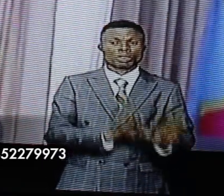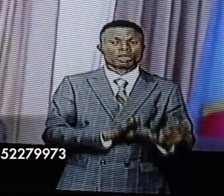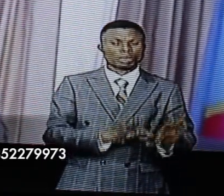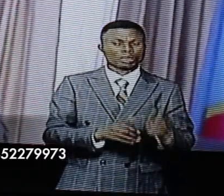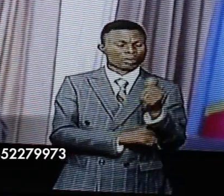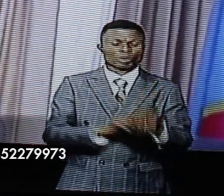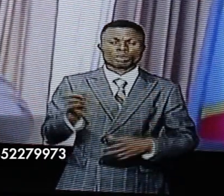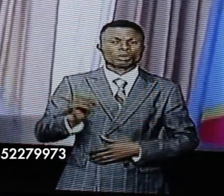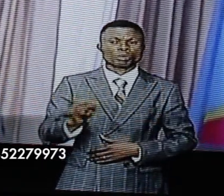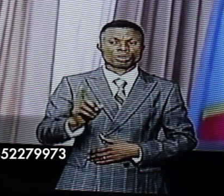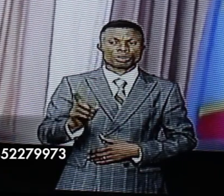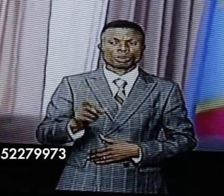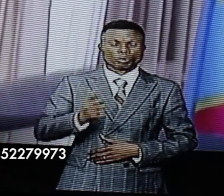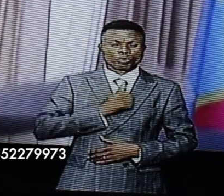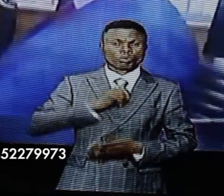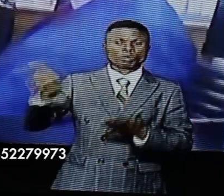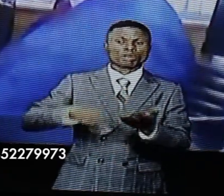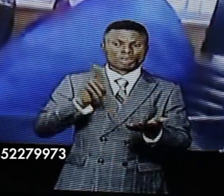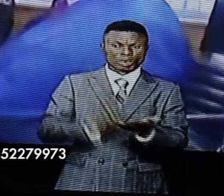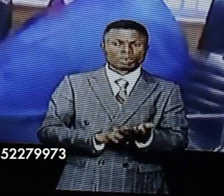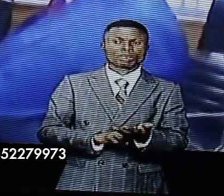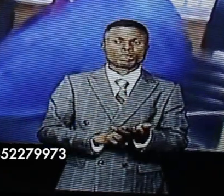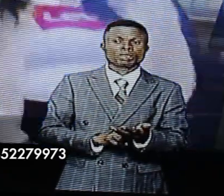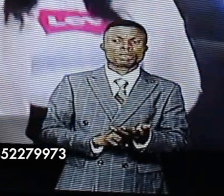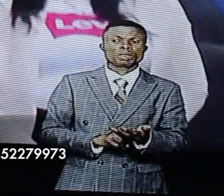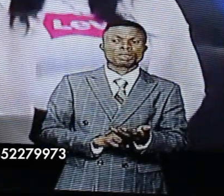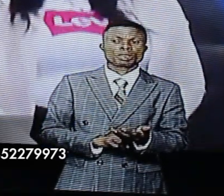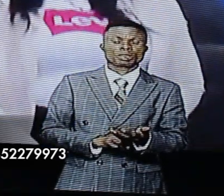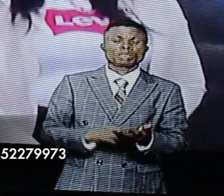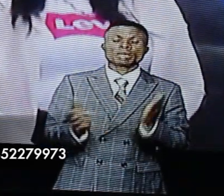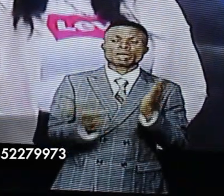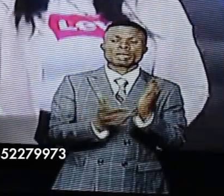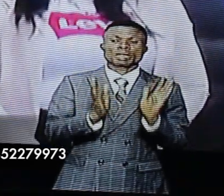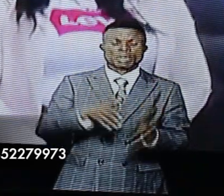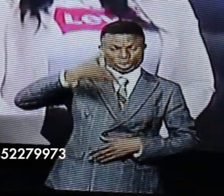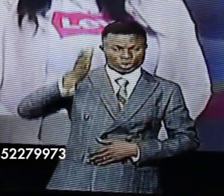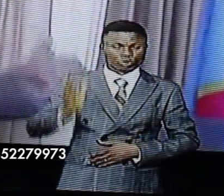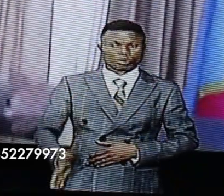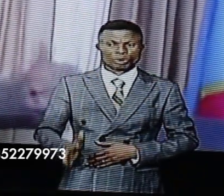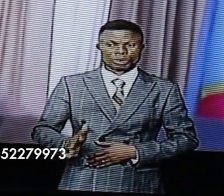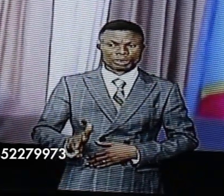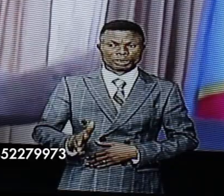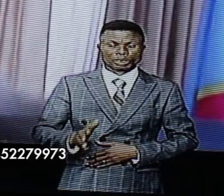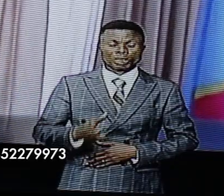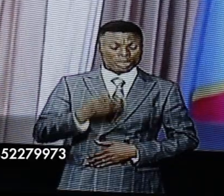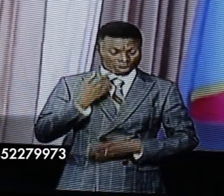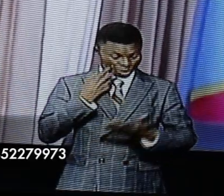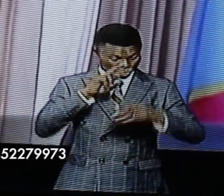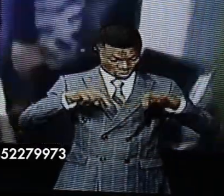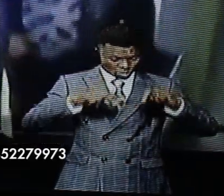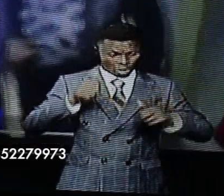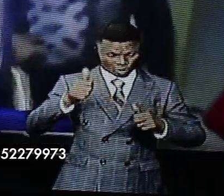personne. Je les signe selon que mes techniciens, mes experts, me disent « Ok, c'est bon,